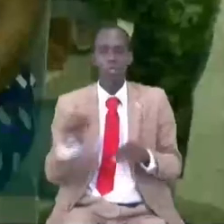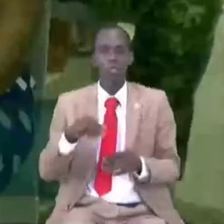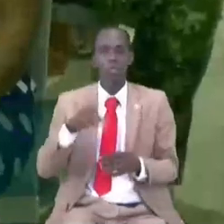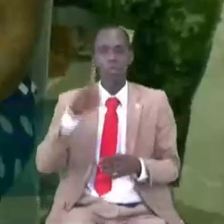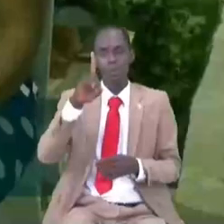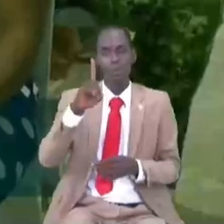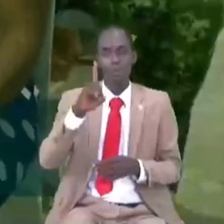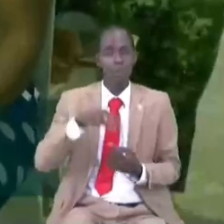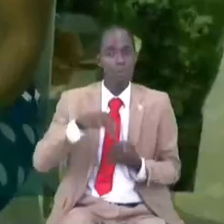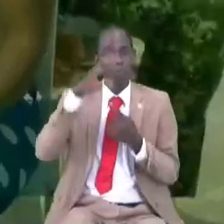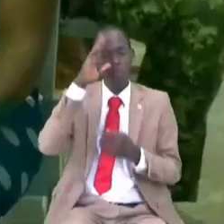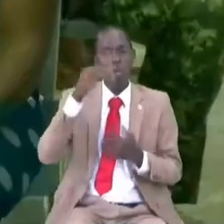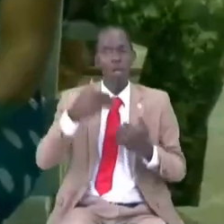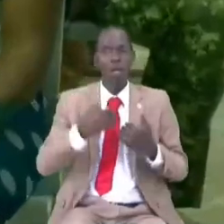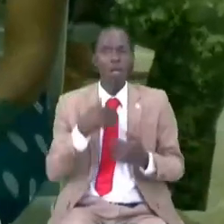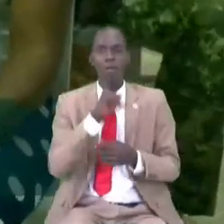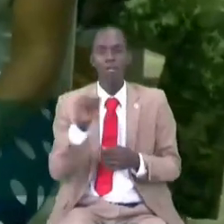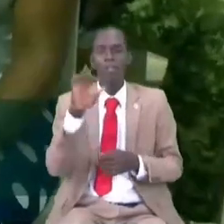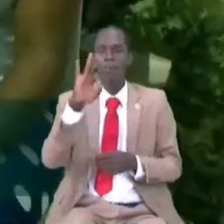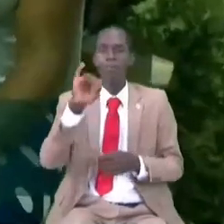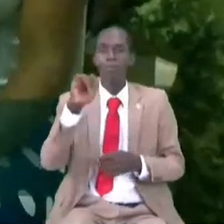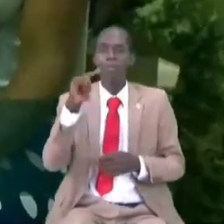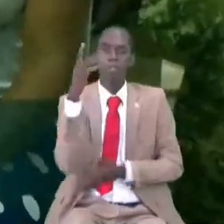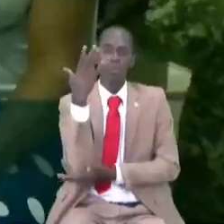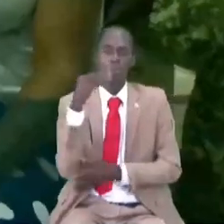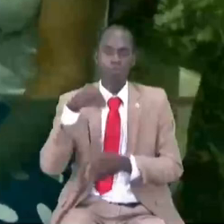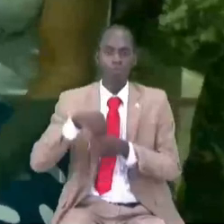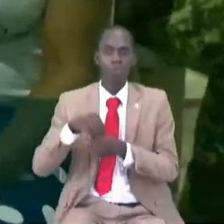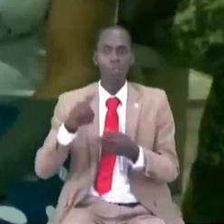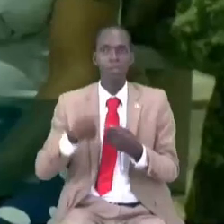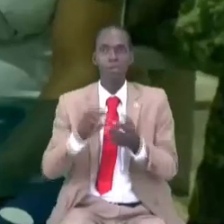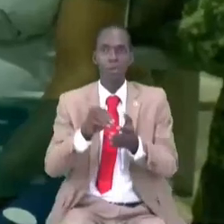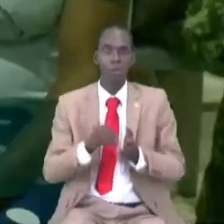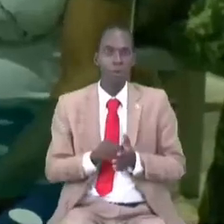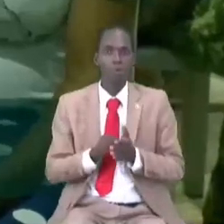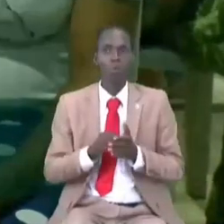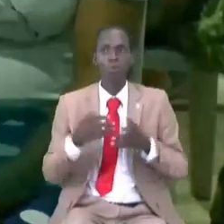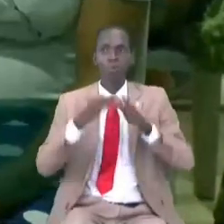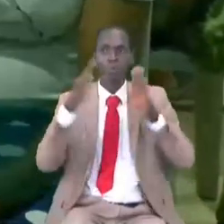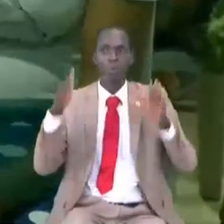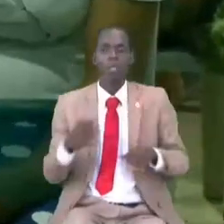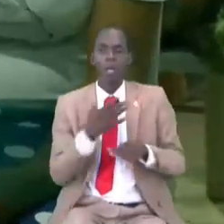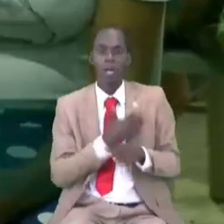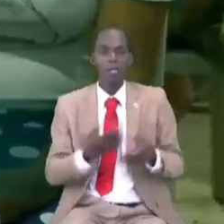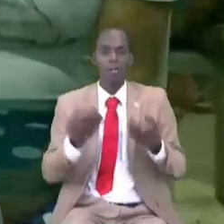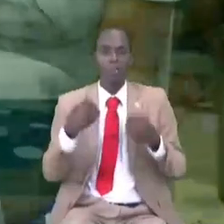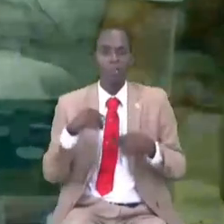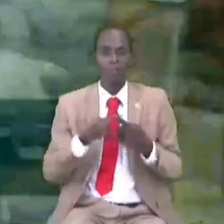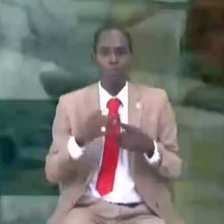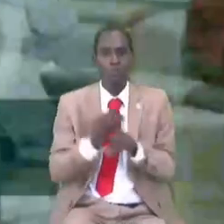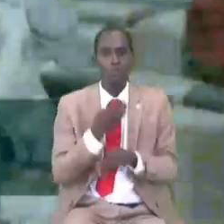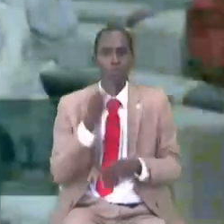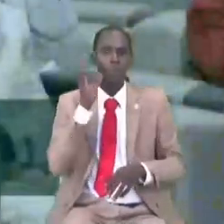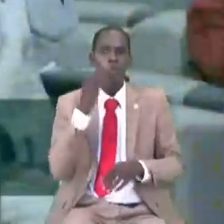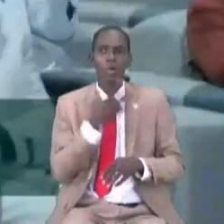Il vint pour y chercher du fruit et il n'en trouva point. Verset 7. Alors il dit